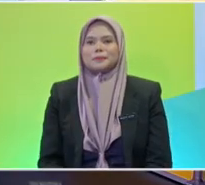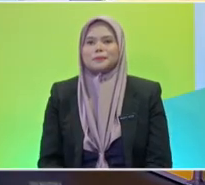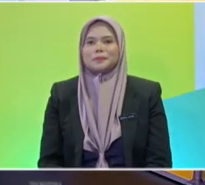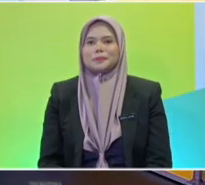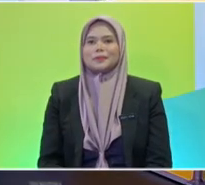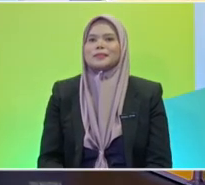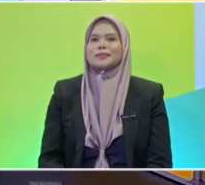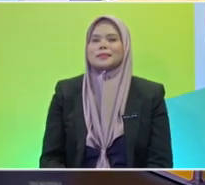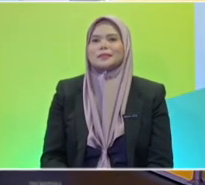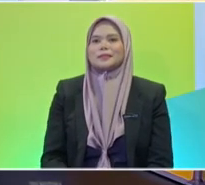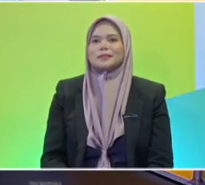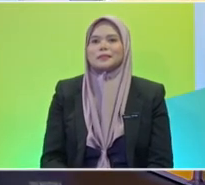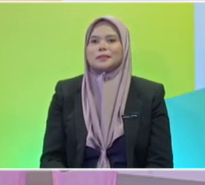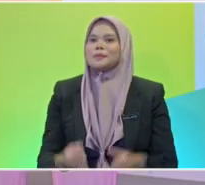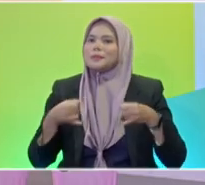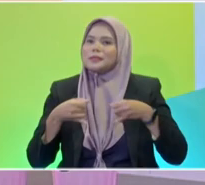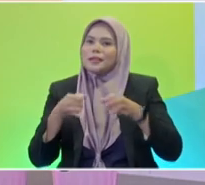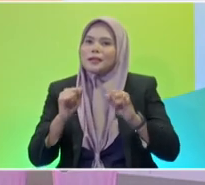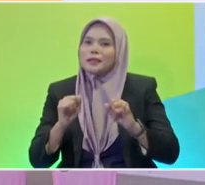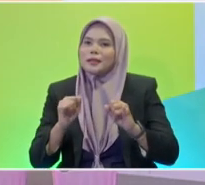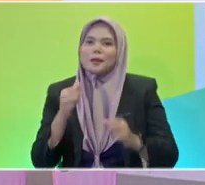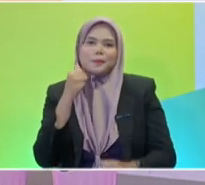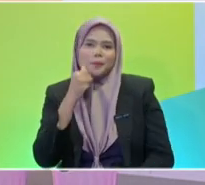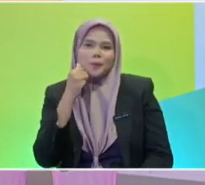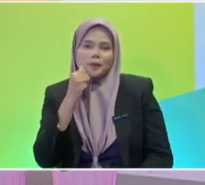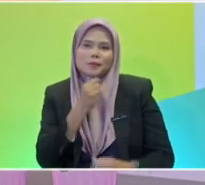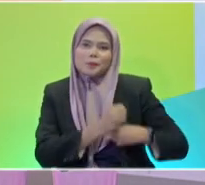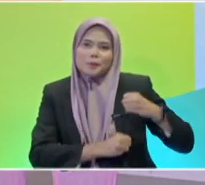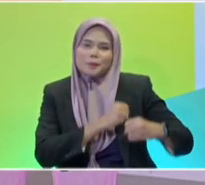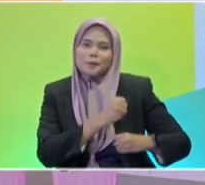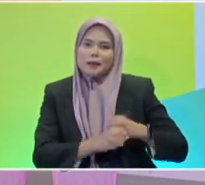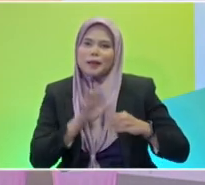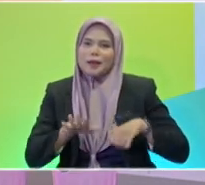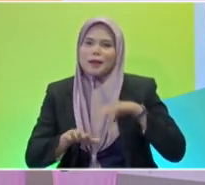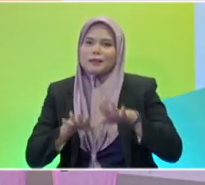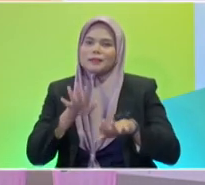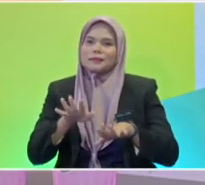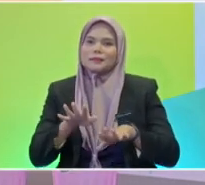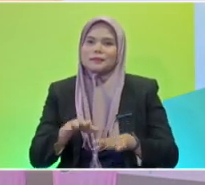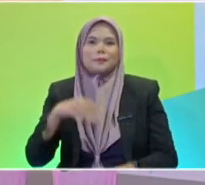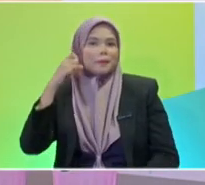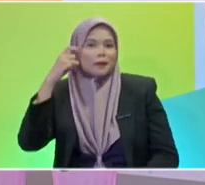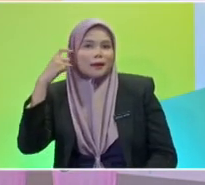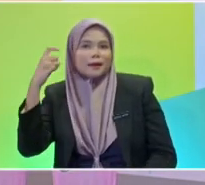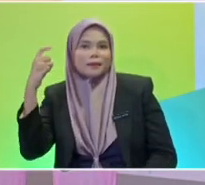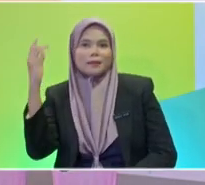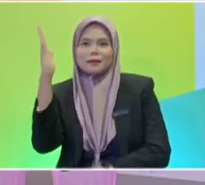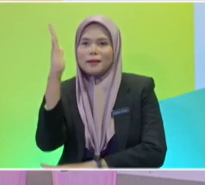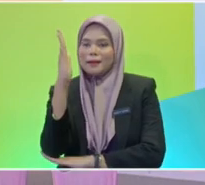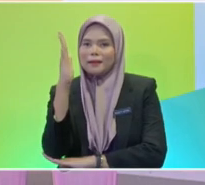Oke berjalan Nyonya sopan langkahnya sambil berangan di tengah hari